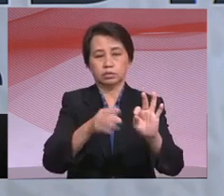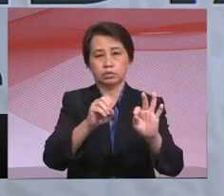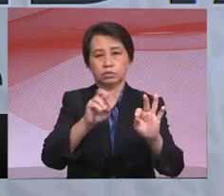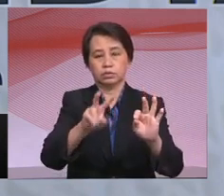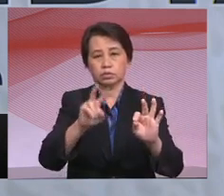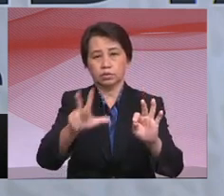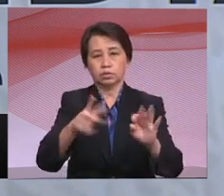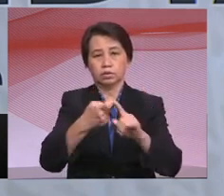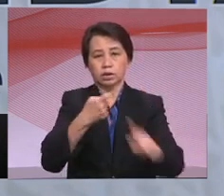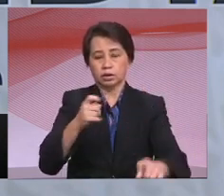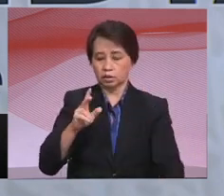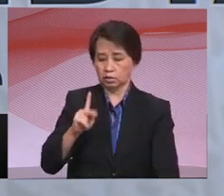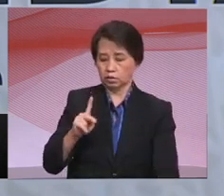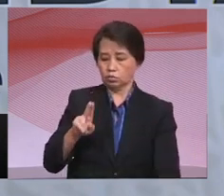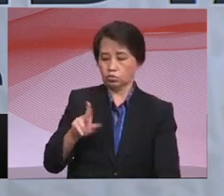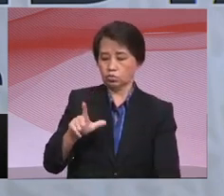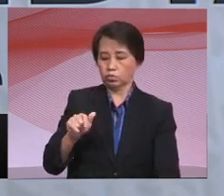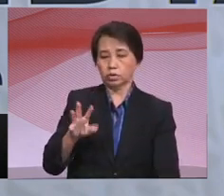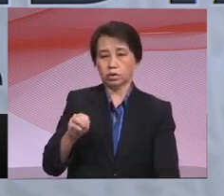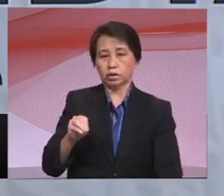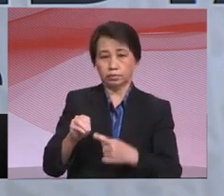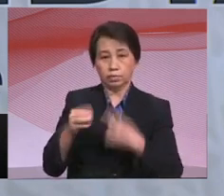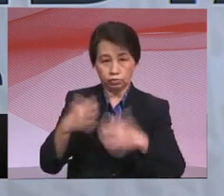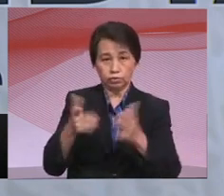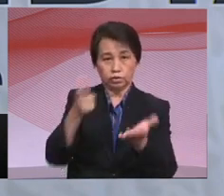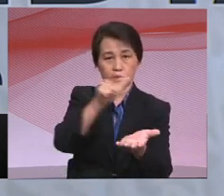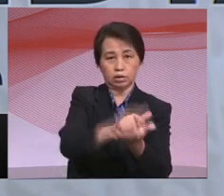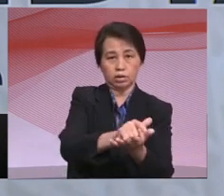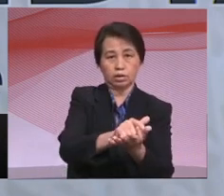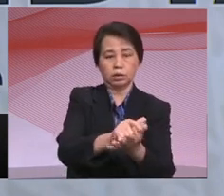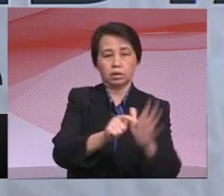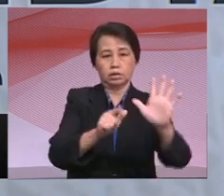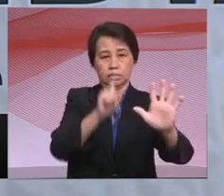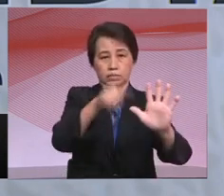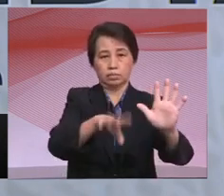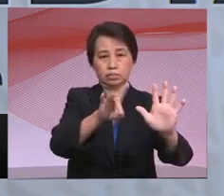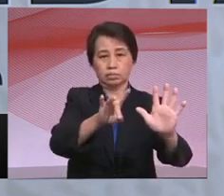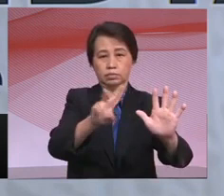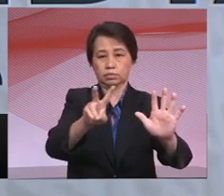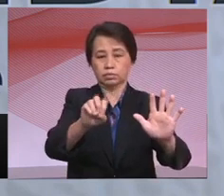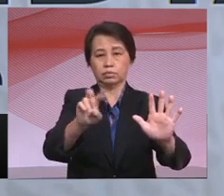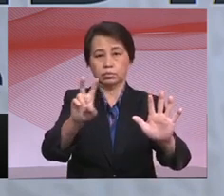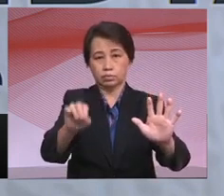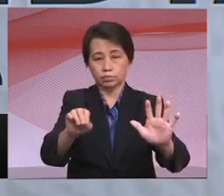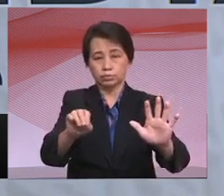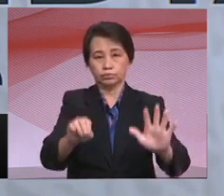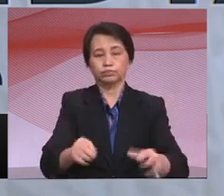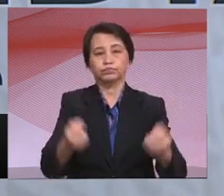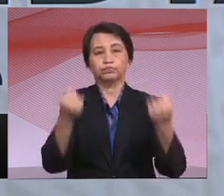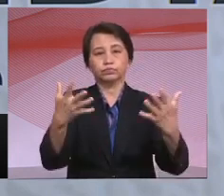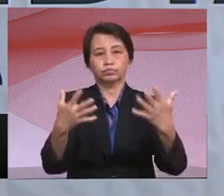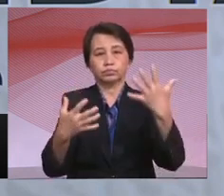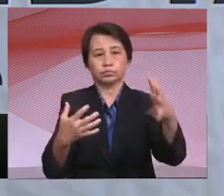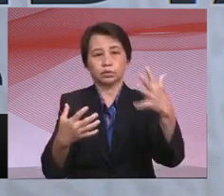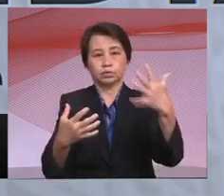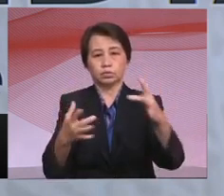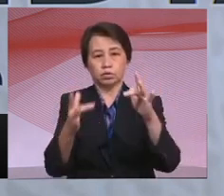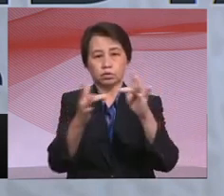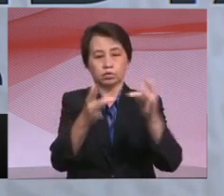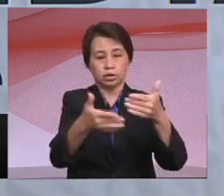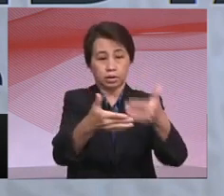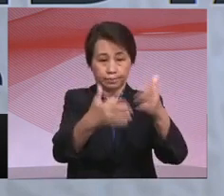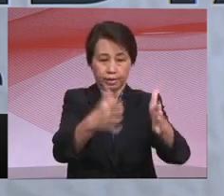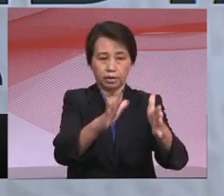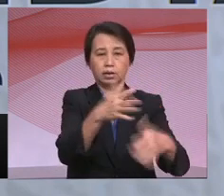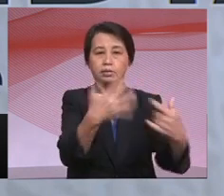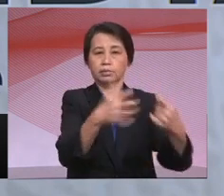9,023 daripada Kulim, iaitu kes yang telah dilaporkan pada 5 Ogos 2020, seramai 15 kontak rapat telah